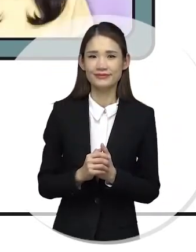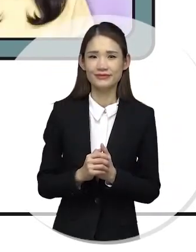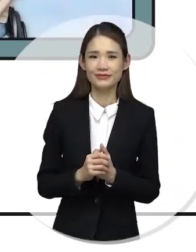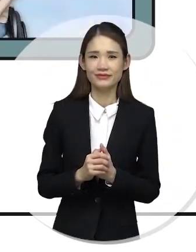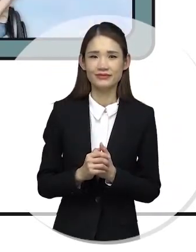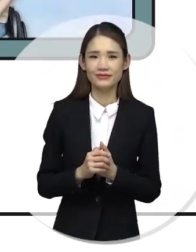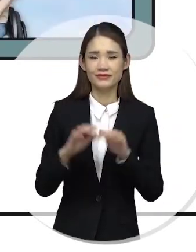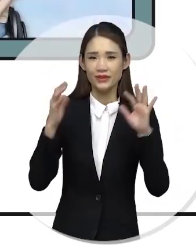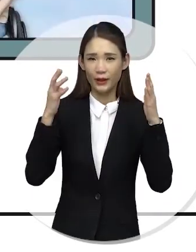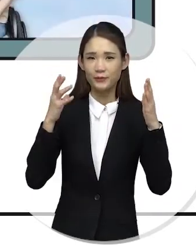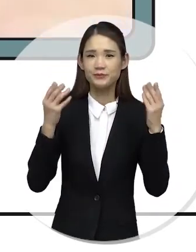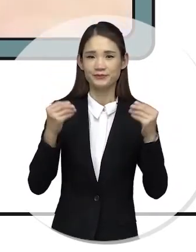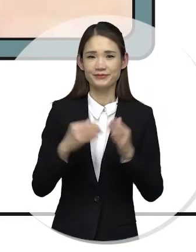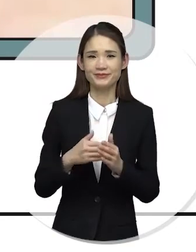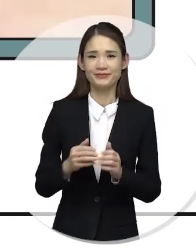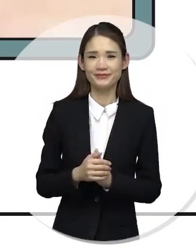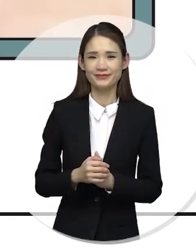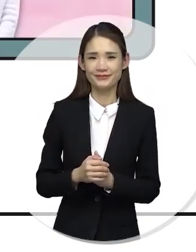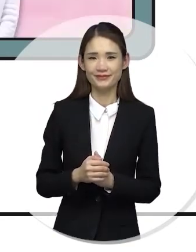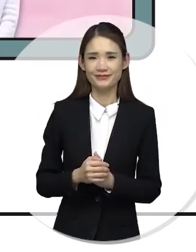네, 한번 딱.